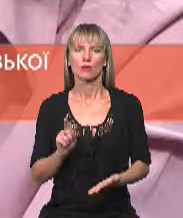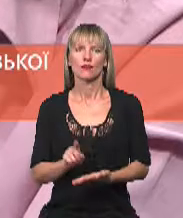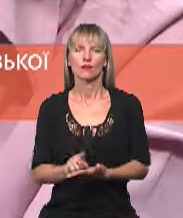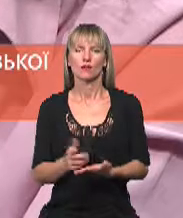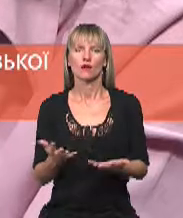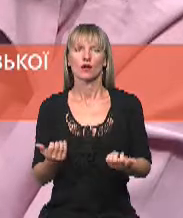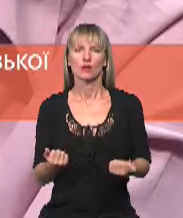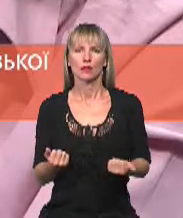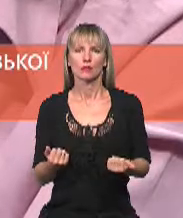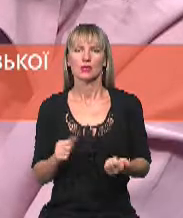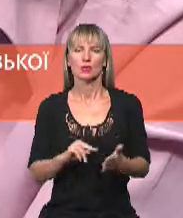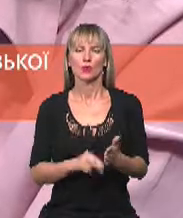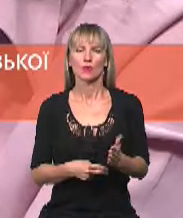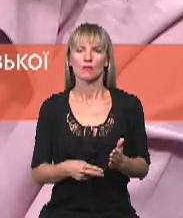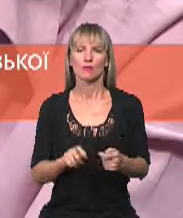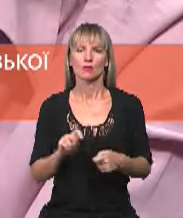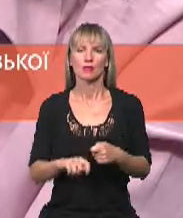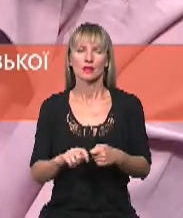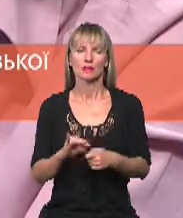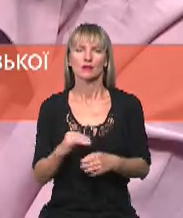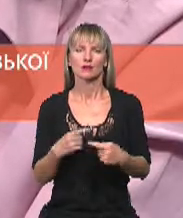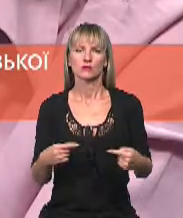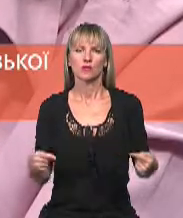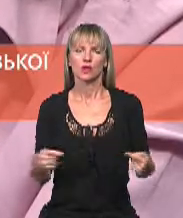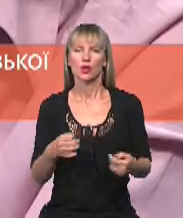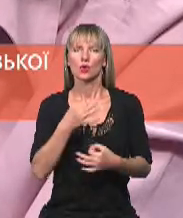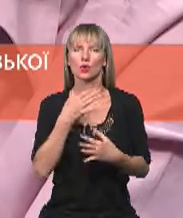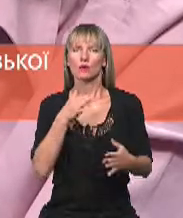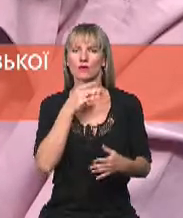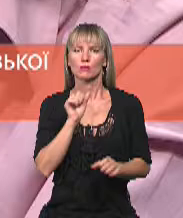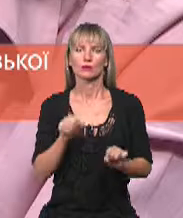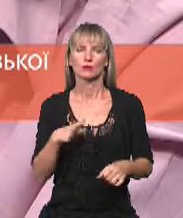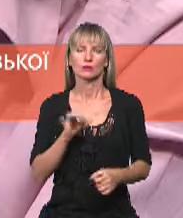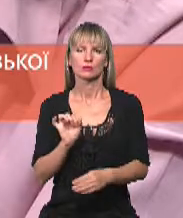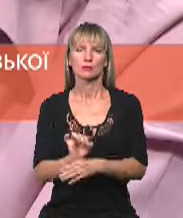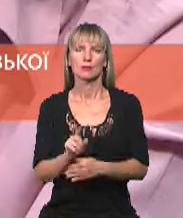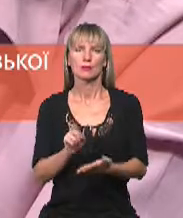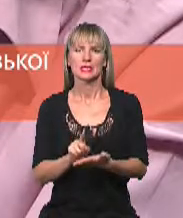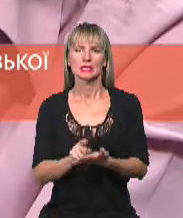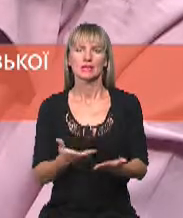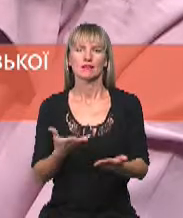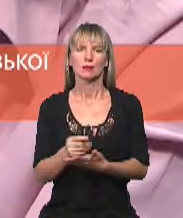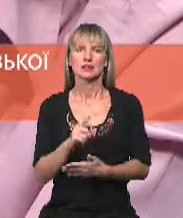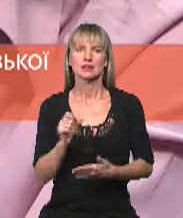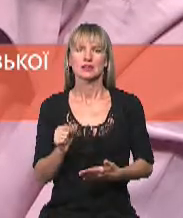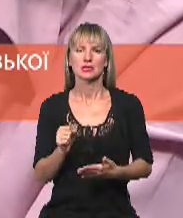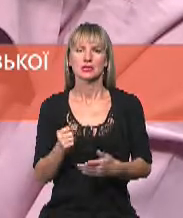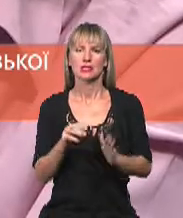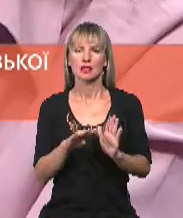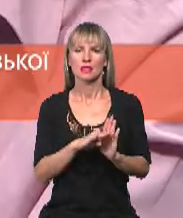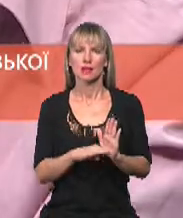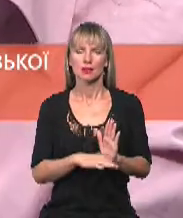обов'язкове отримання довідки, перевірки і таке інше. В будь-який момент можуть бути припинені пенсійні виплати за